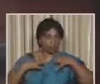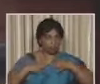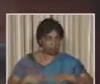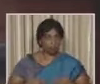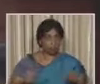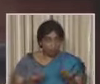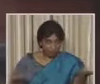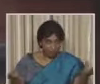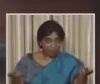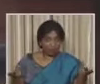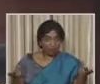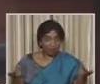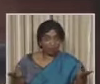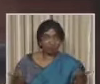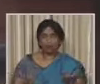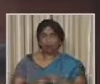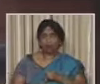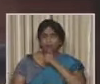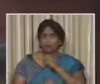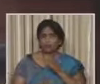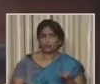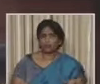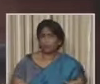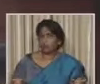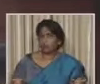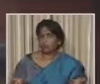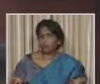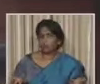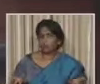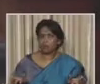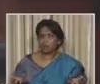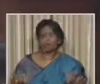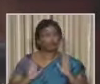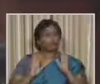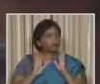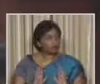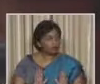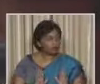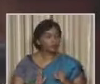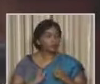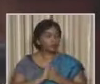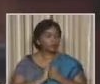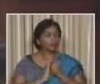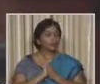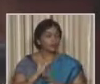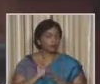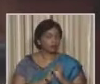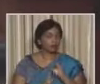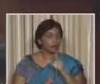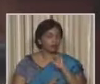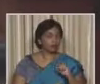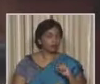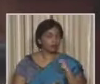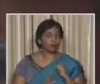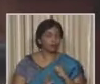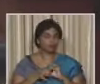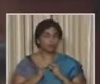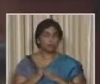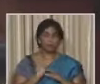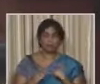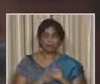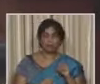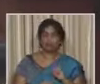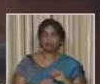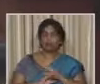அணிந்தால் மலடாகுமா? அப்படியானால் அது எத்தகைய விஞ்ஞானம்? ஆனால் மிகவும் பலம் பொருந்திய ஒரு ஊடக வலையமைப்பை